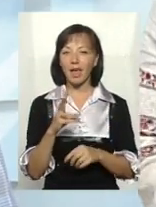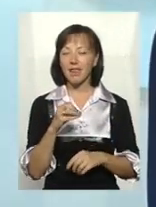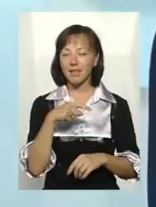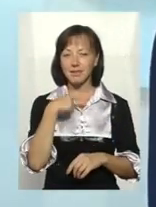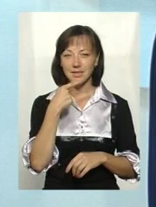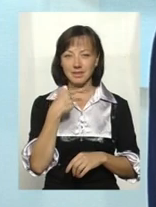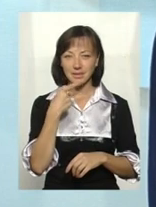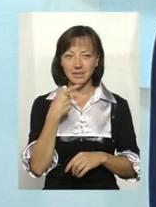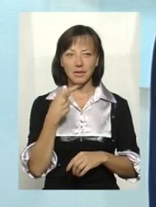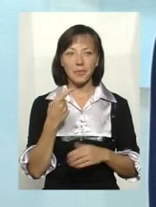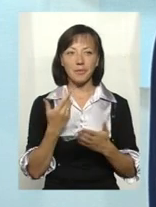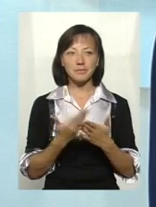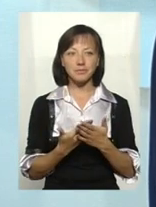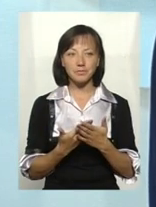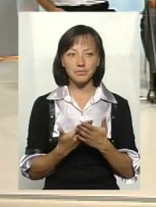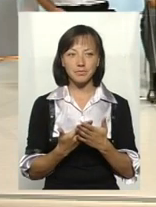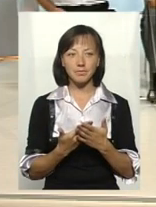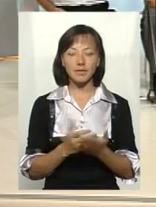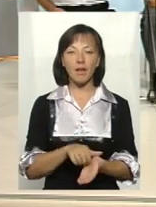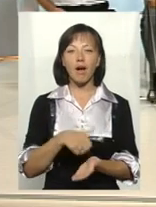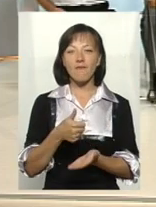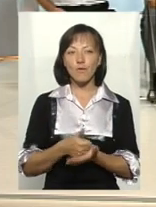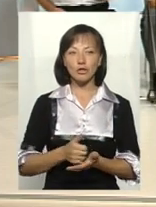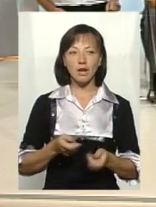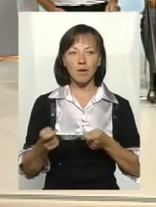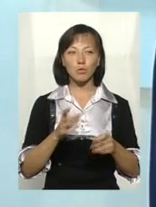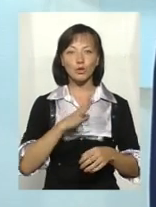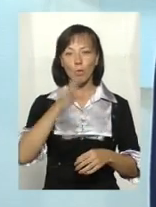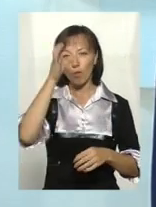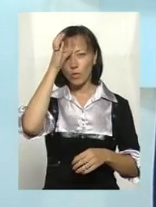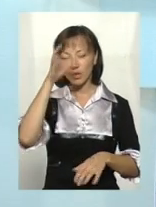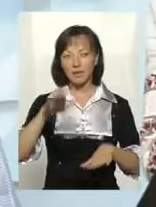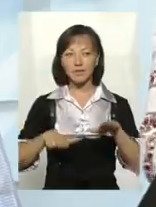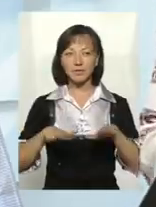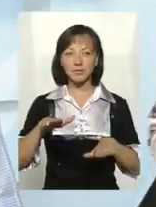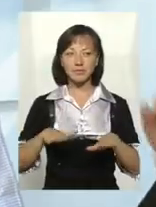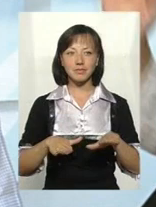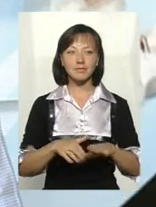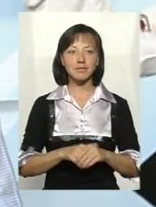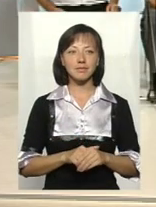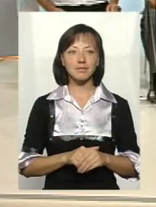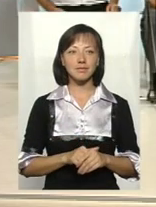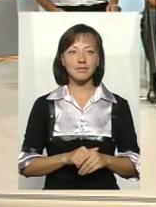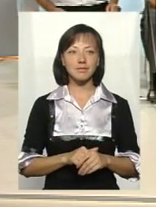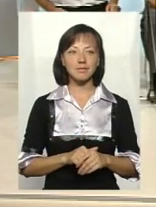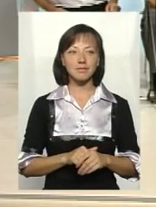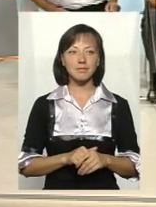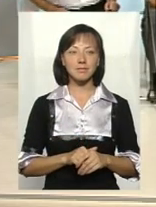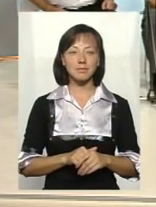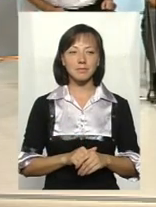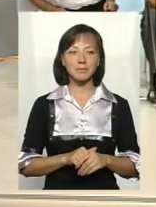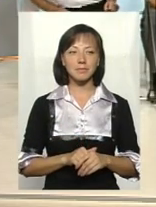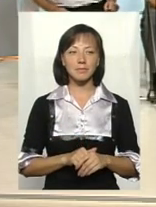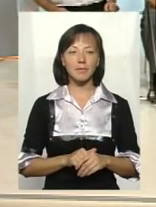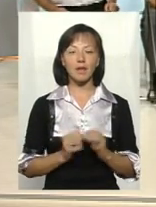приписую, пані Галину. Я говорю, що вожак має бути мудрий і виважений. Ви розумієте? Вожак він все-таки в зграї, будь ласка. Не в зграї, не